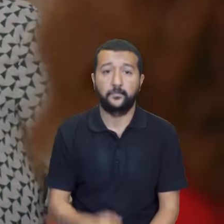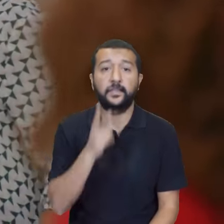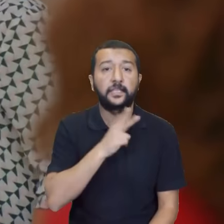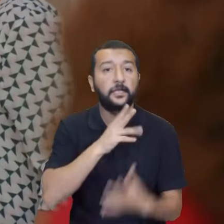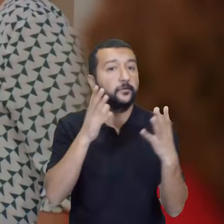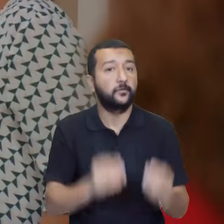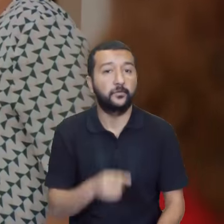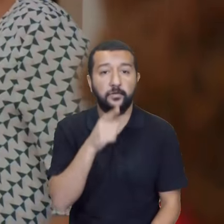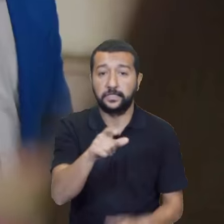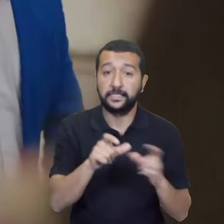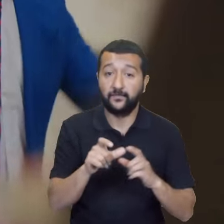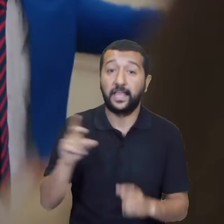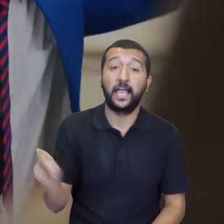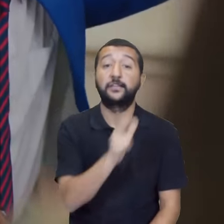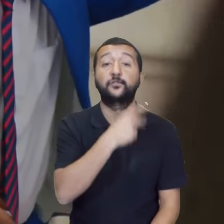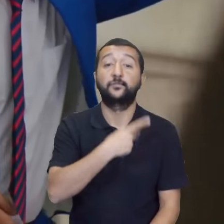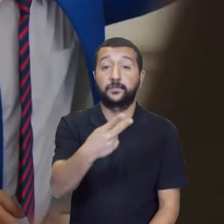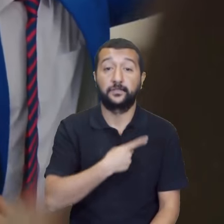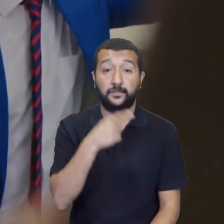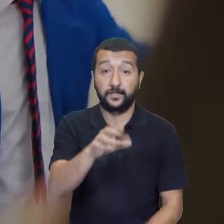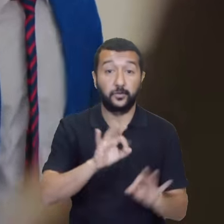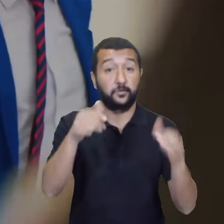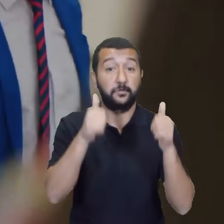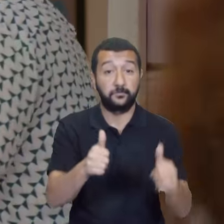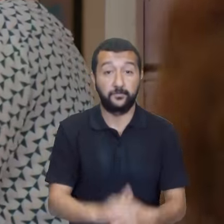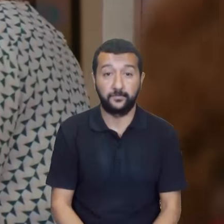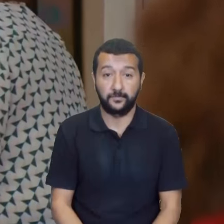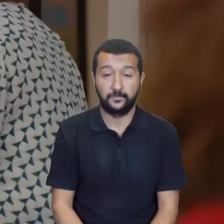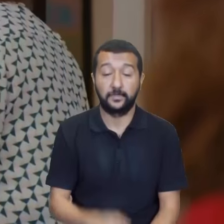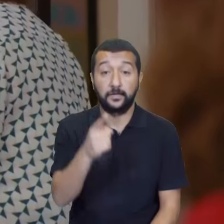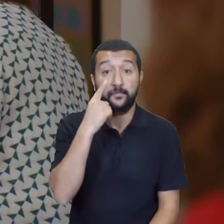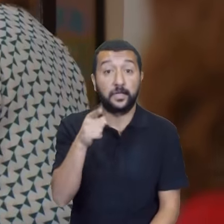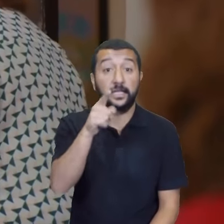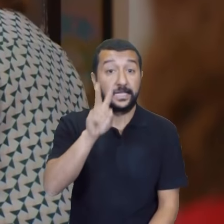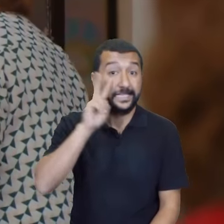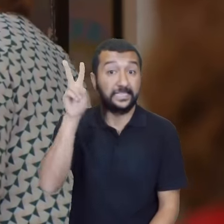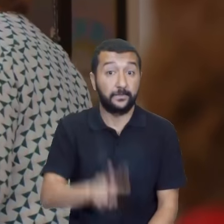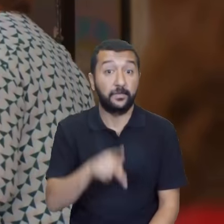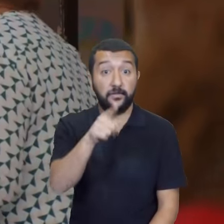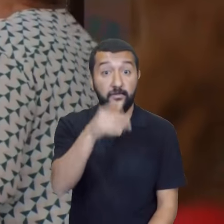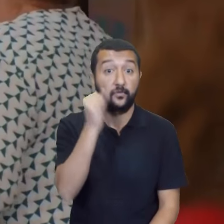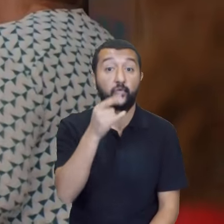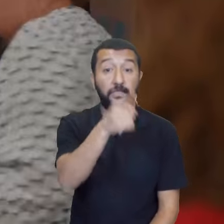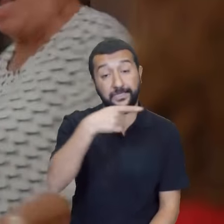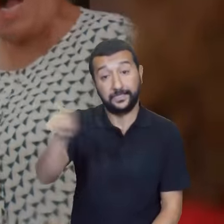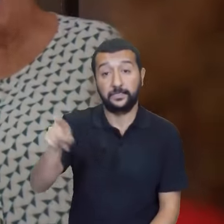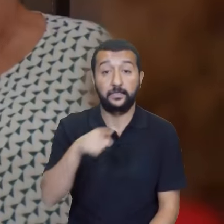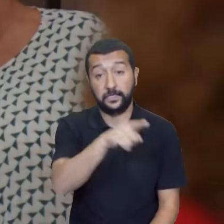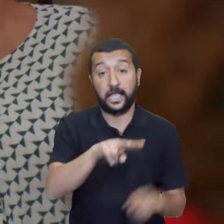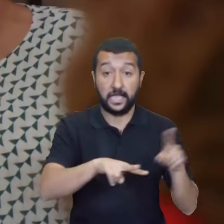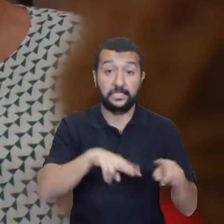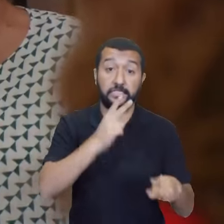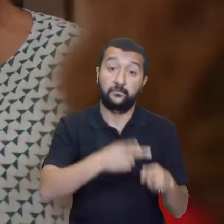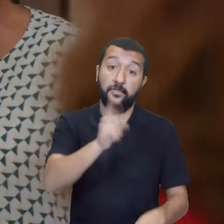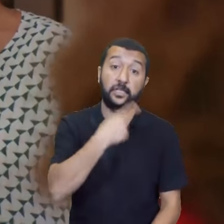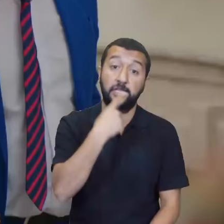Teyzeş, ne oluyor? Sevda, kaçıyoruz biz. Süpermiş. Bana bak, vallahi billahi paralarım seni. Gir içeri. Ayşen,